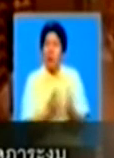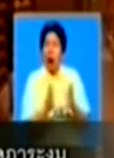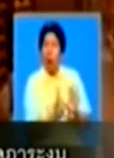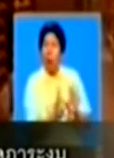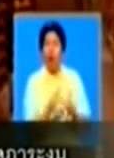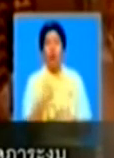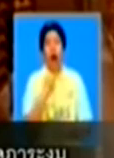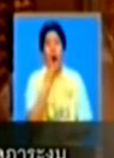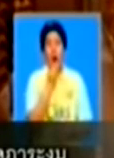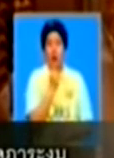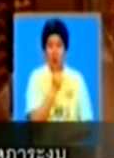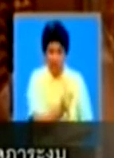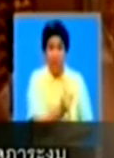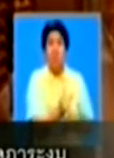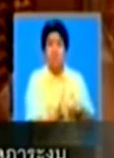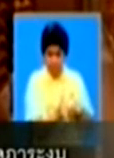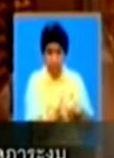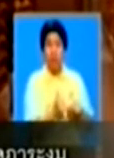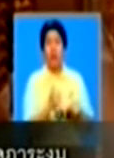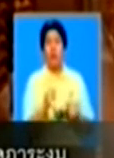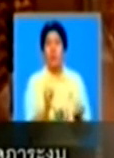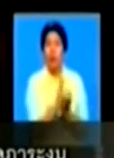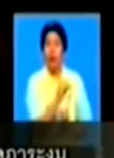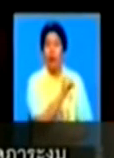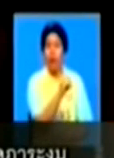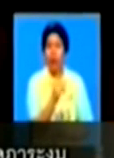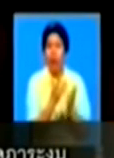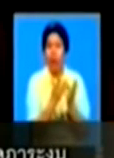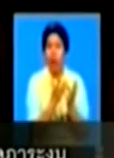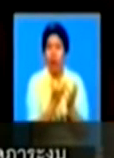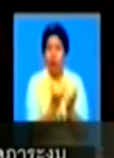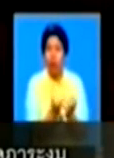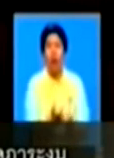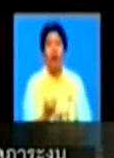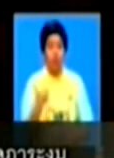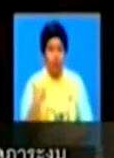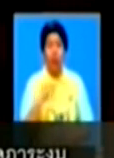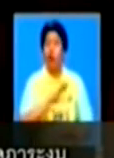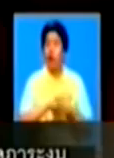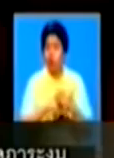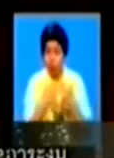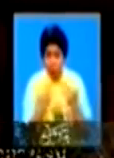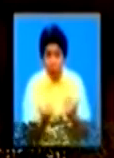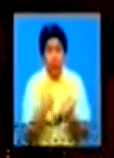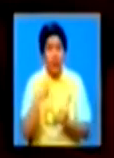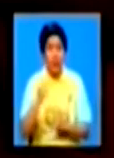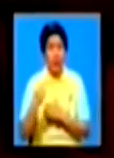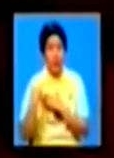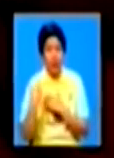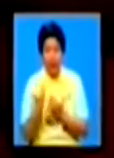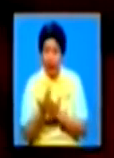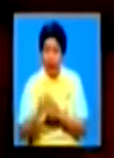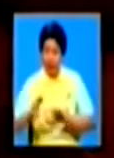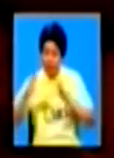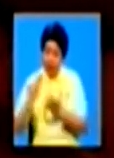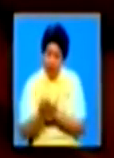ดับแรกก็คือเรื่องของการเก็บรักษาข้าวไว้ในคลังจำนวนมากนี่แหละครับที่มีทั้งข้าวคุณภาพดีแล้วก็ที่มันเสียหายแล้วนับวันก็จะยิ่งเสียหายมากขึ้นไป